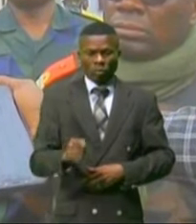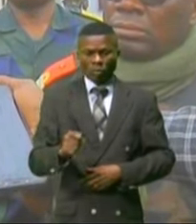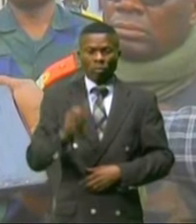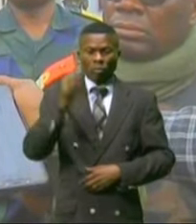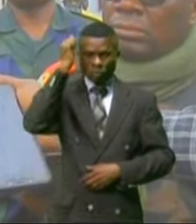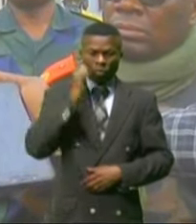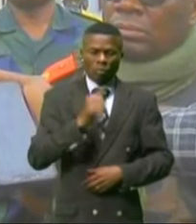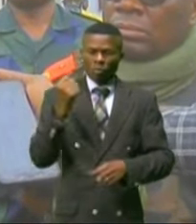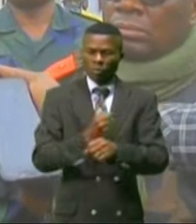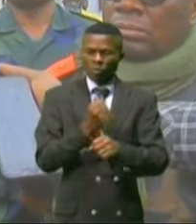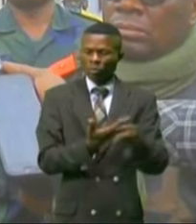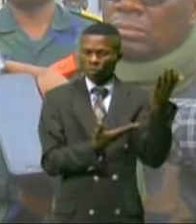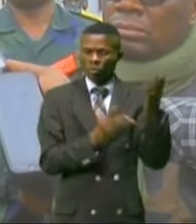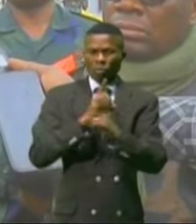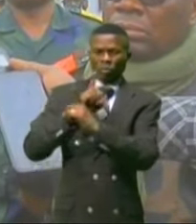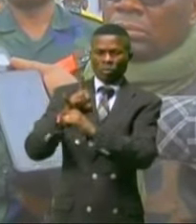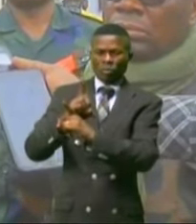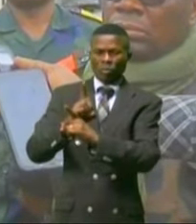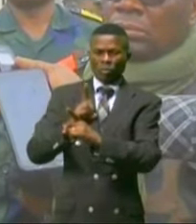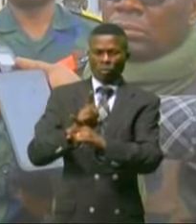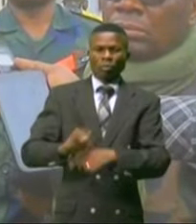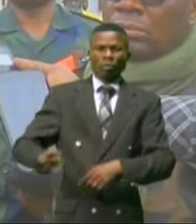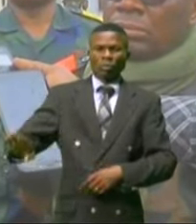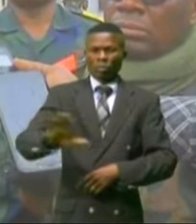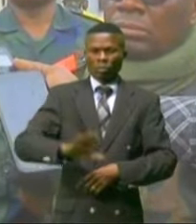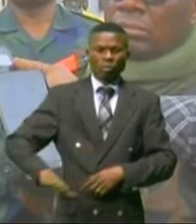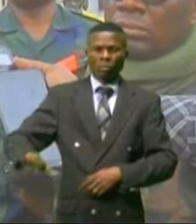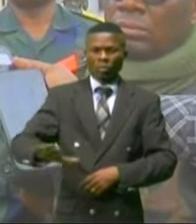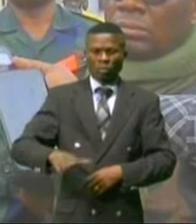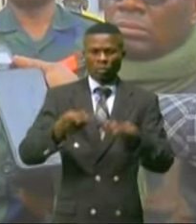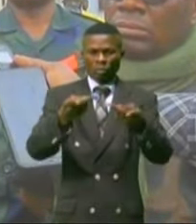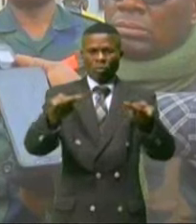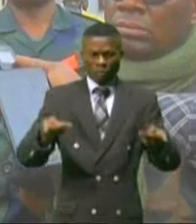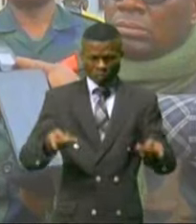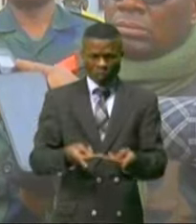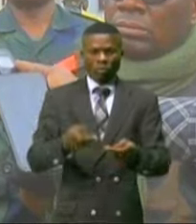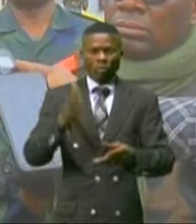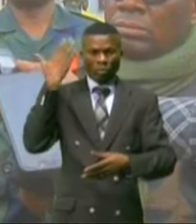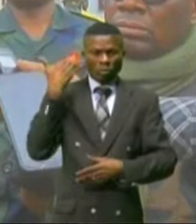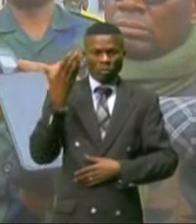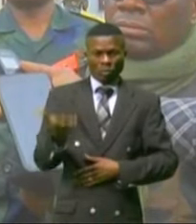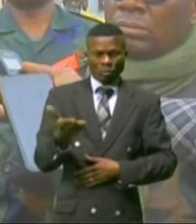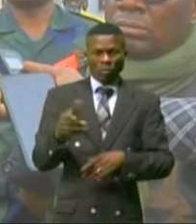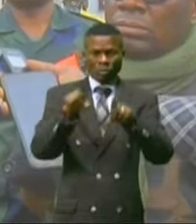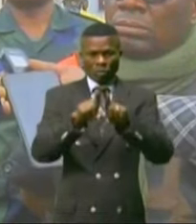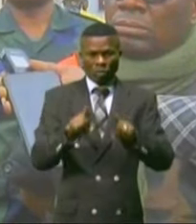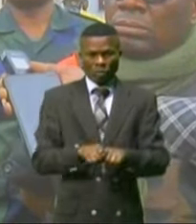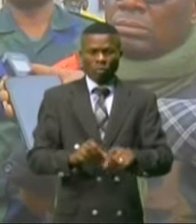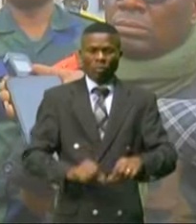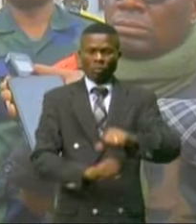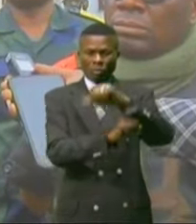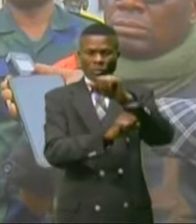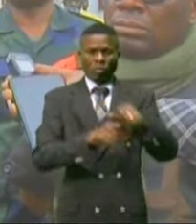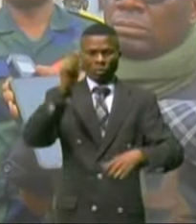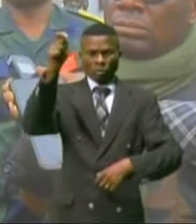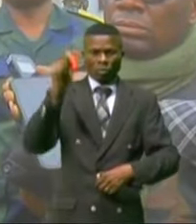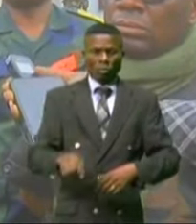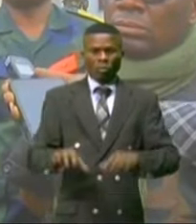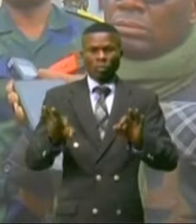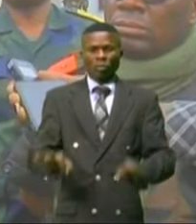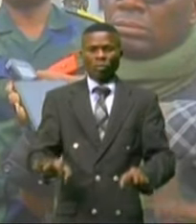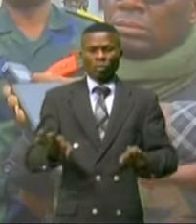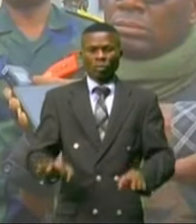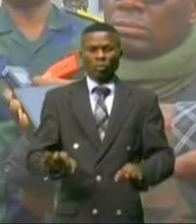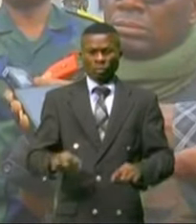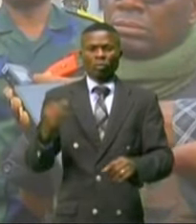a une mission de défense du territoire national des espaces liquides. Et c'est aussi appuyer les unités terrestres qui